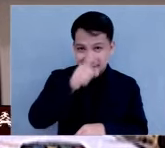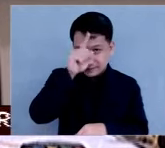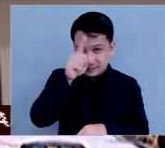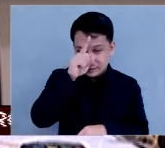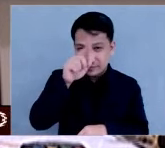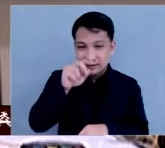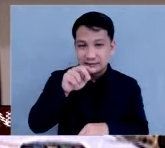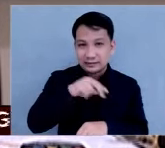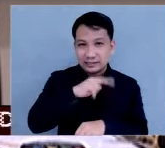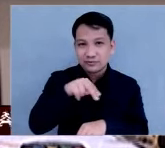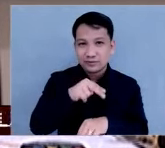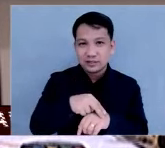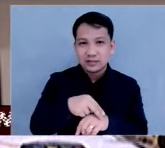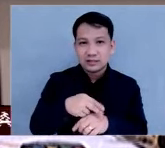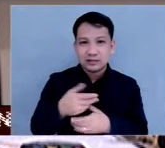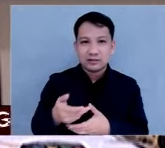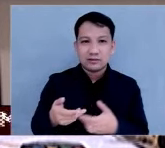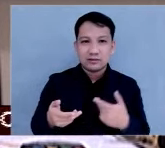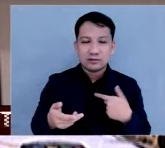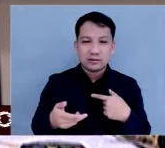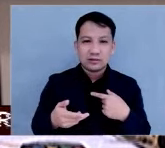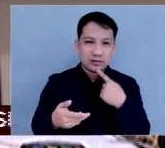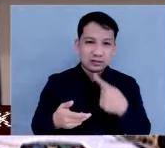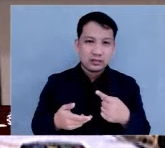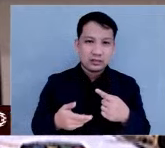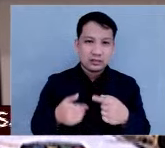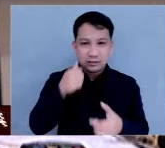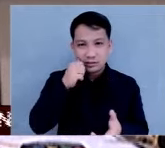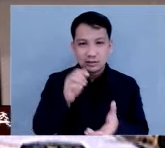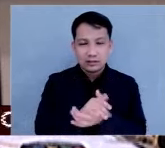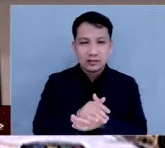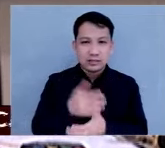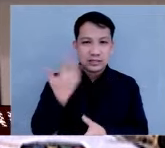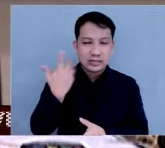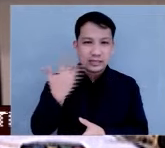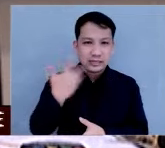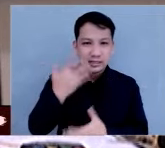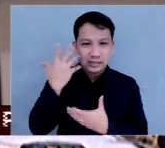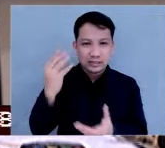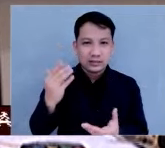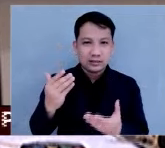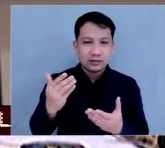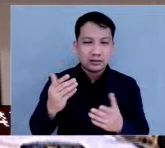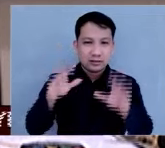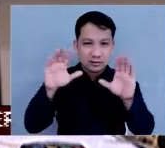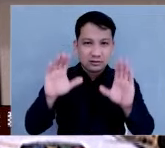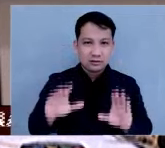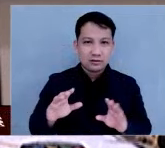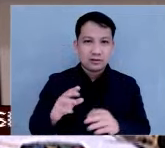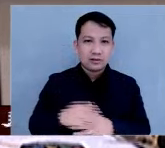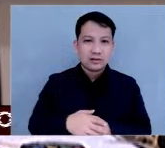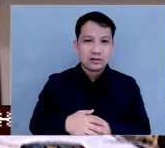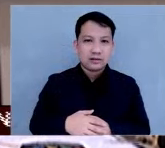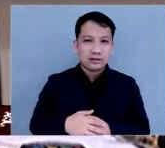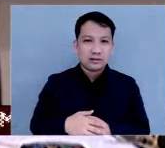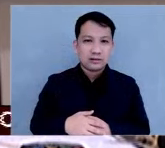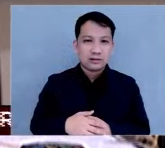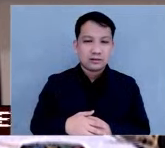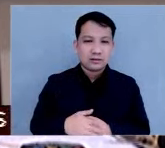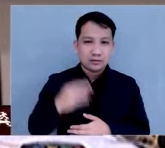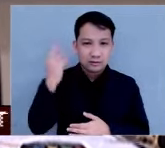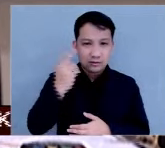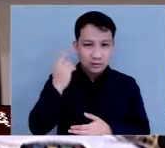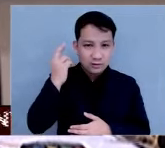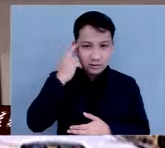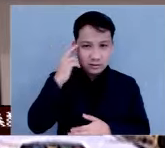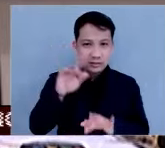po. And accordingly sa wife, medyo nainitan yata, mainit ang panahon. So, yun siguro po ang naging cause